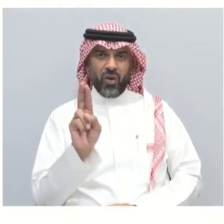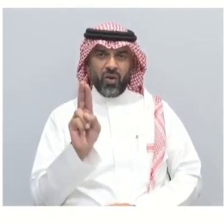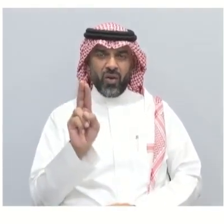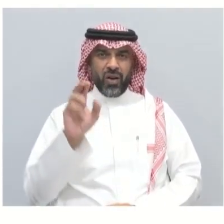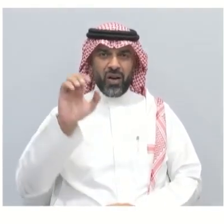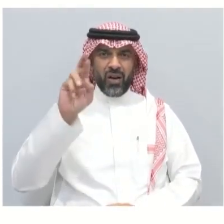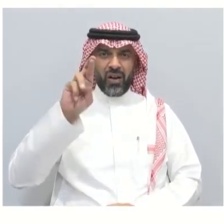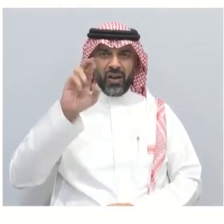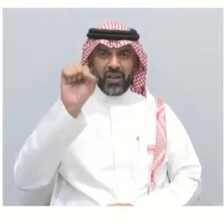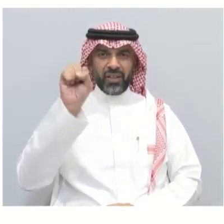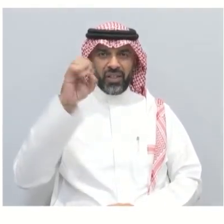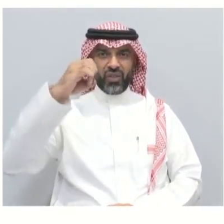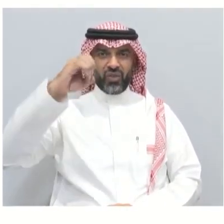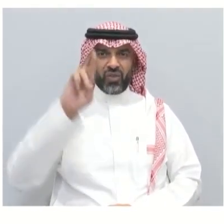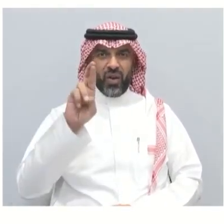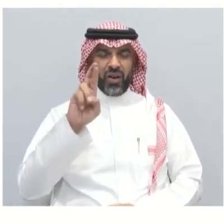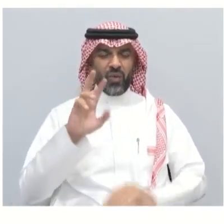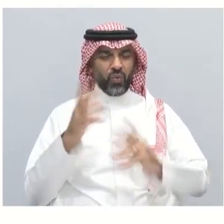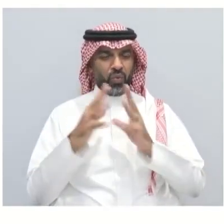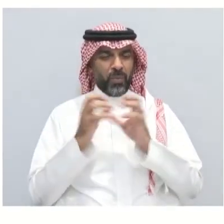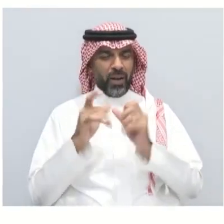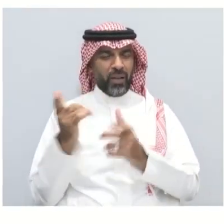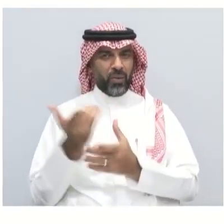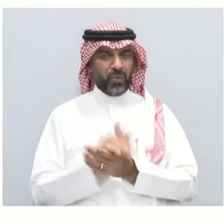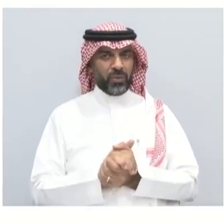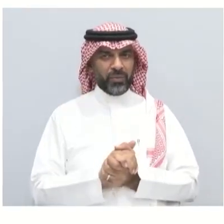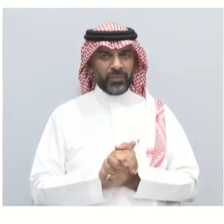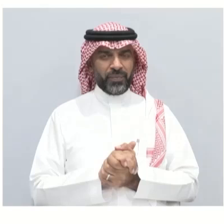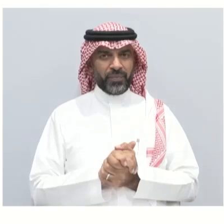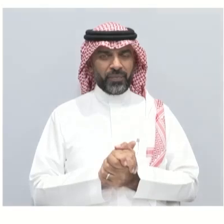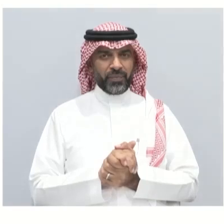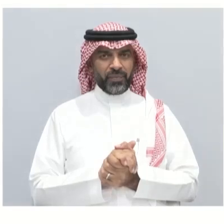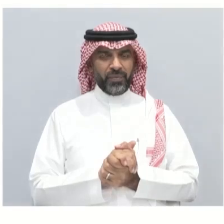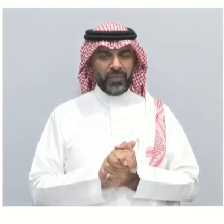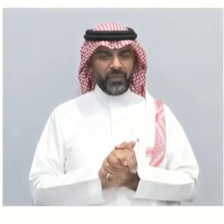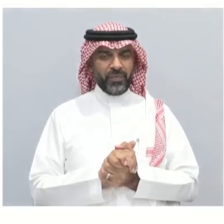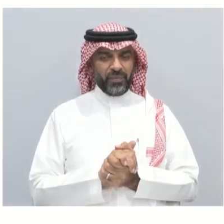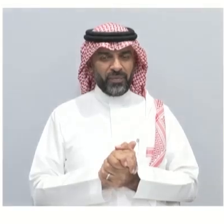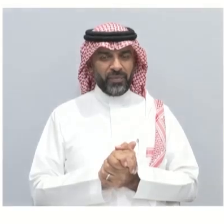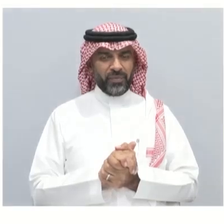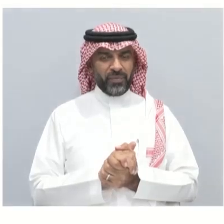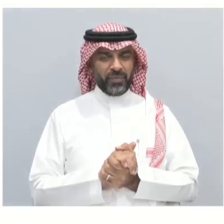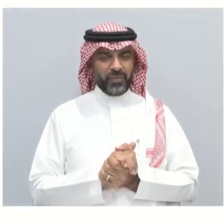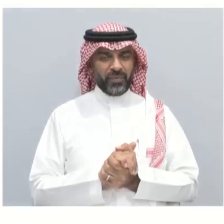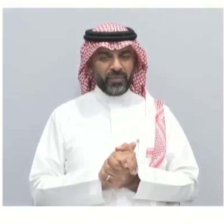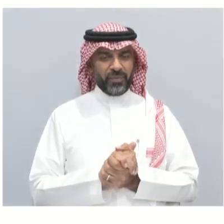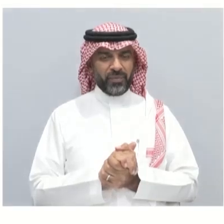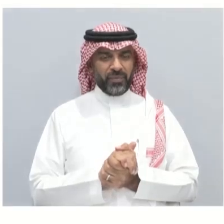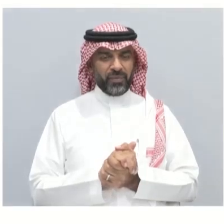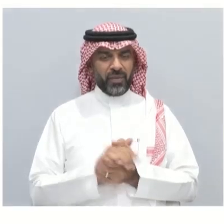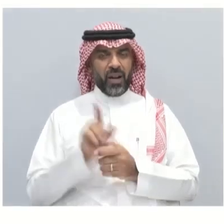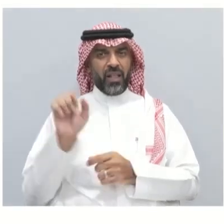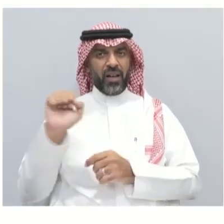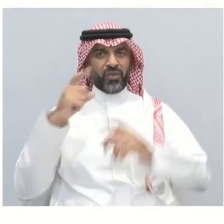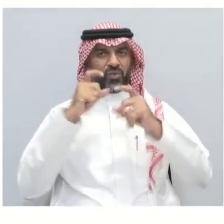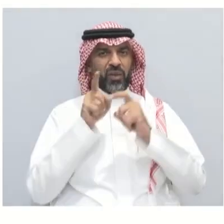ماذا مصطلح بالانجليزي نفهم انه ماذا هذه صوره خاصه